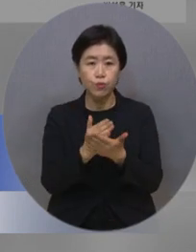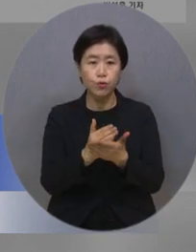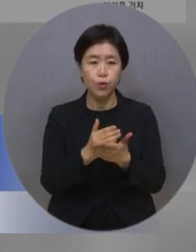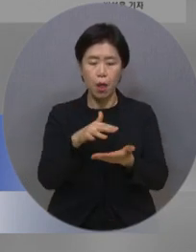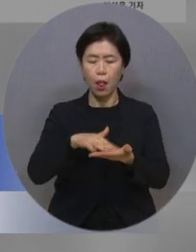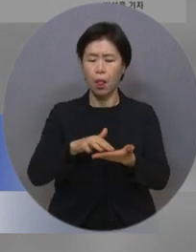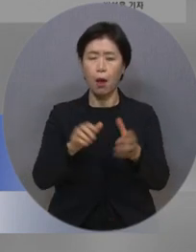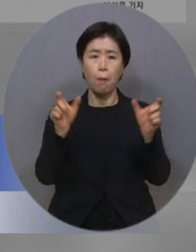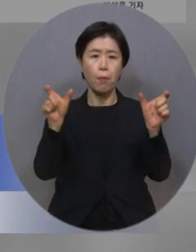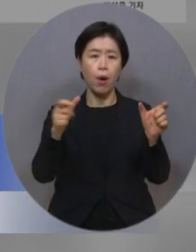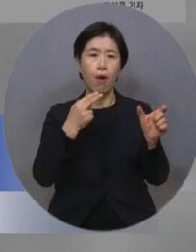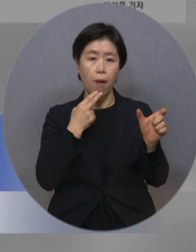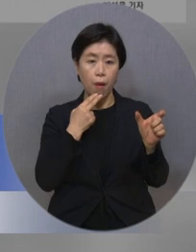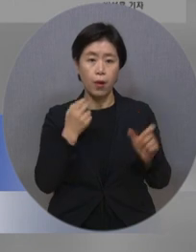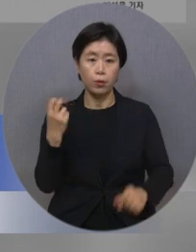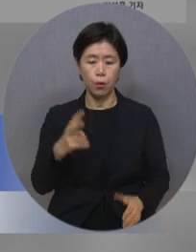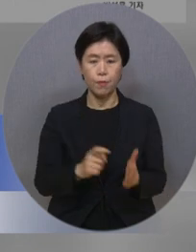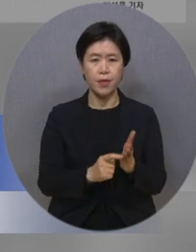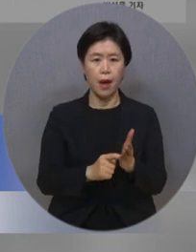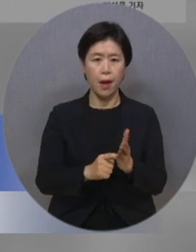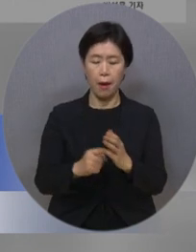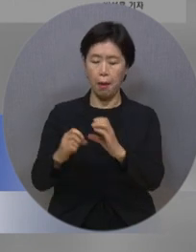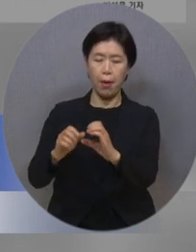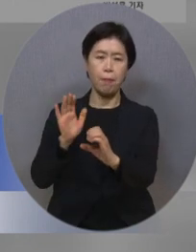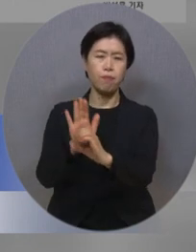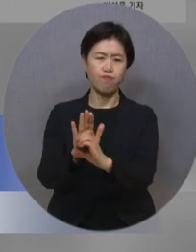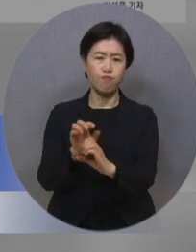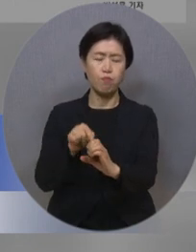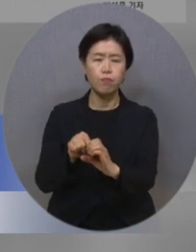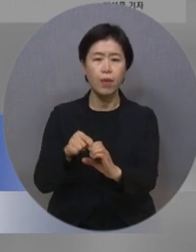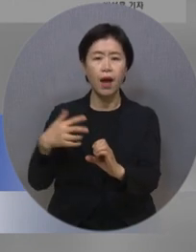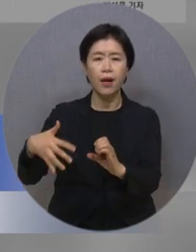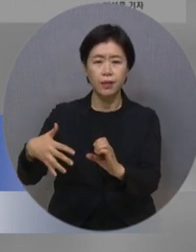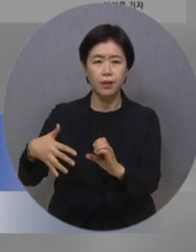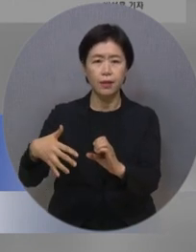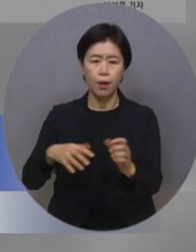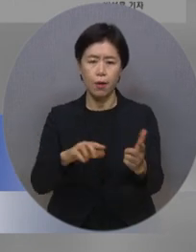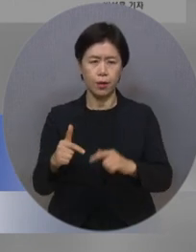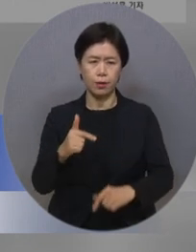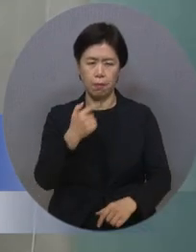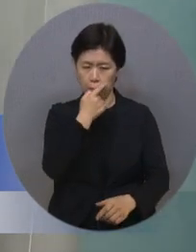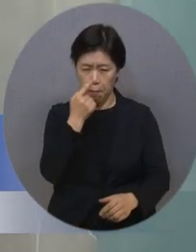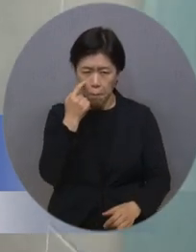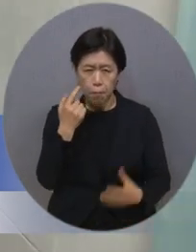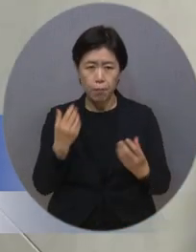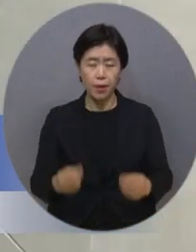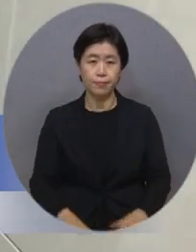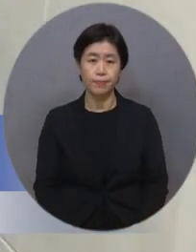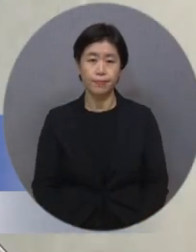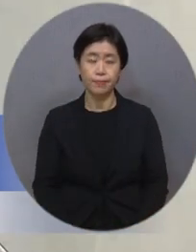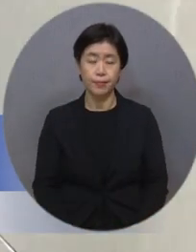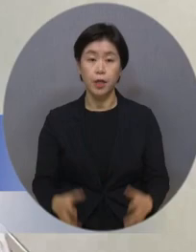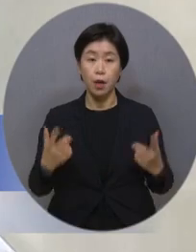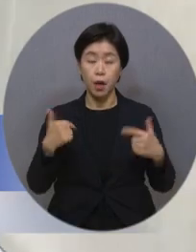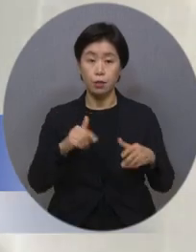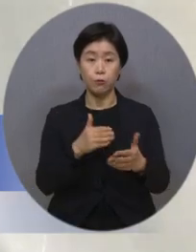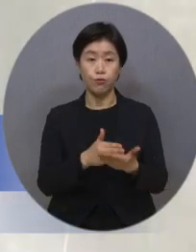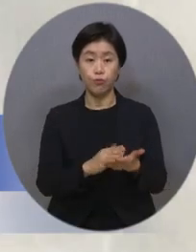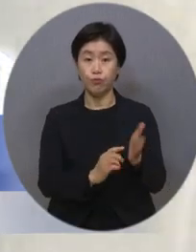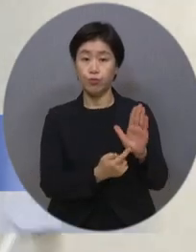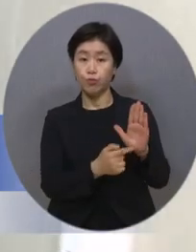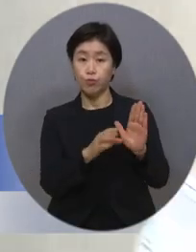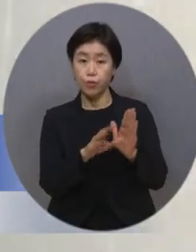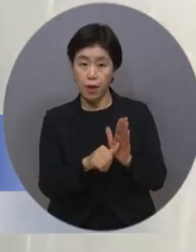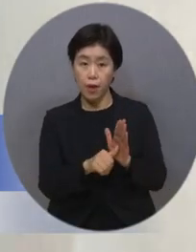표지판이 없었고 비상용별이 미설치된 경우도 다수 확인됐습니다 매번 뉴스를 통해서